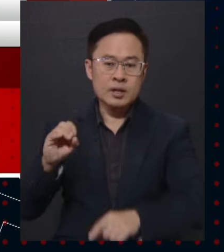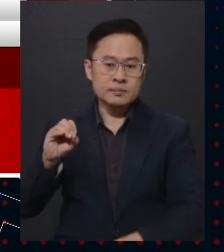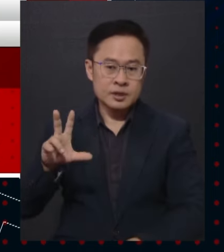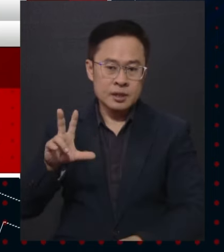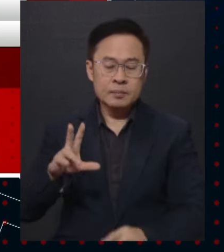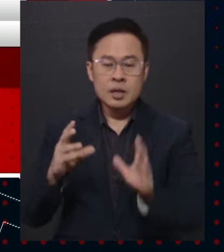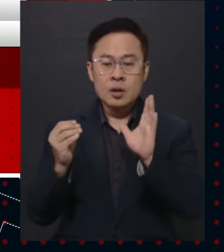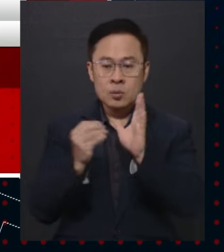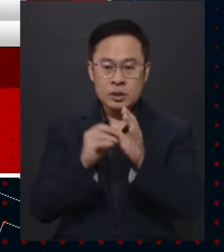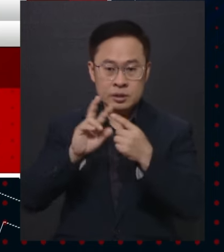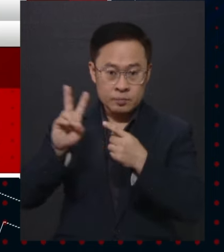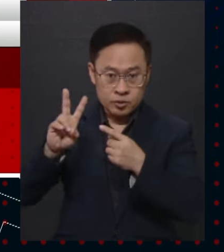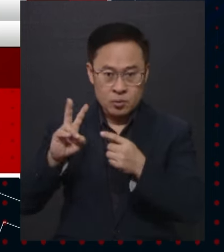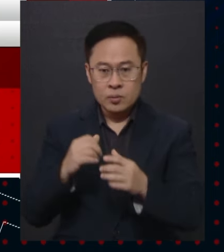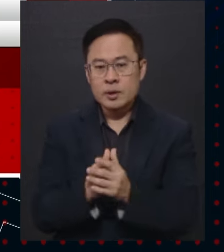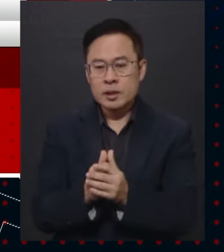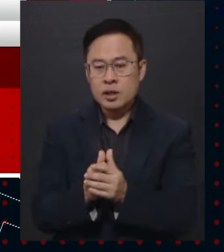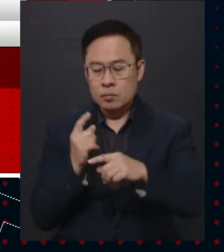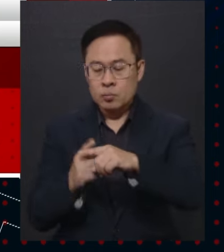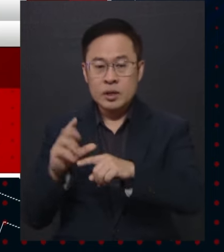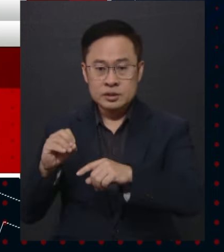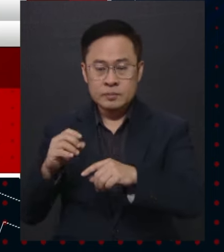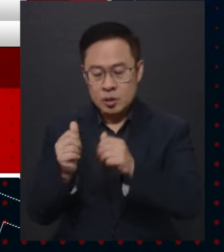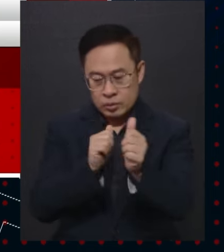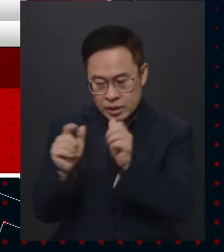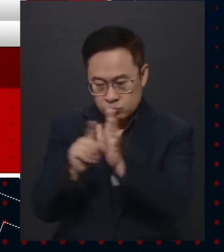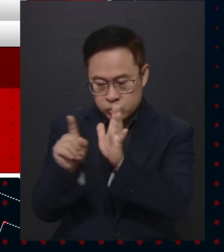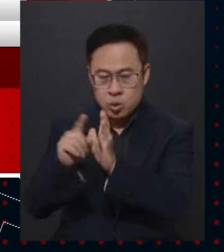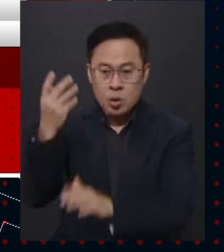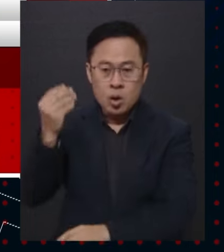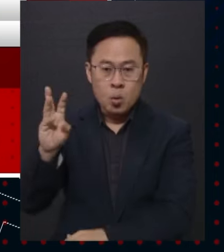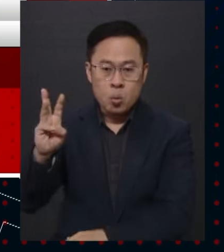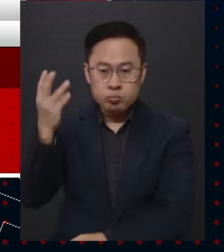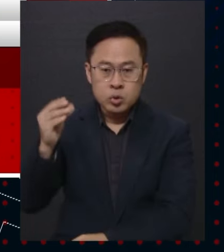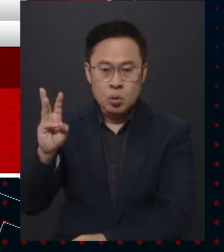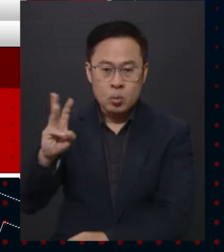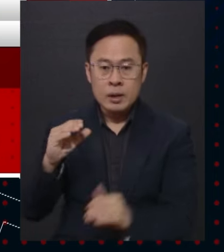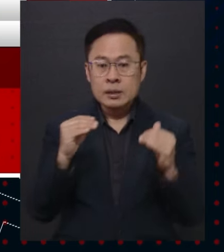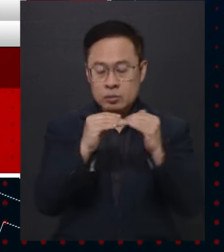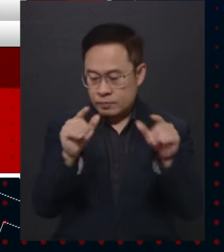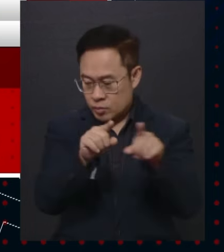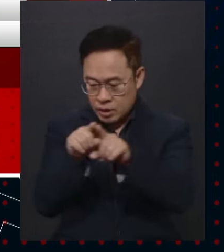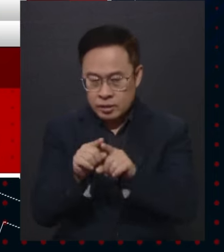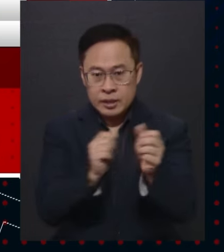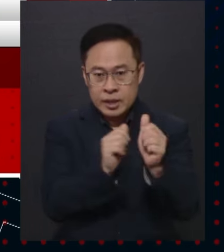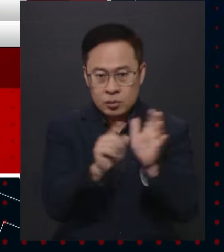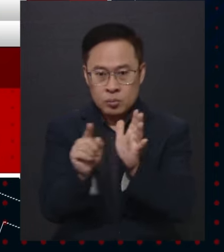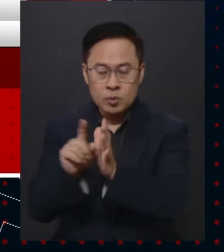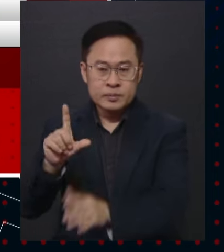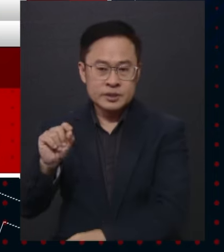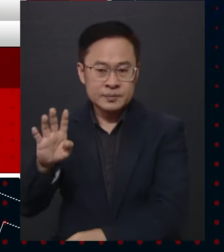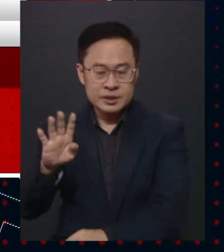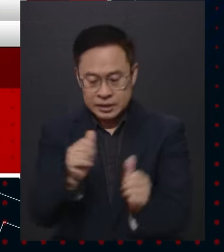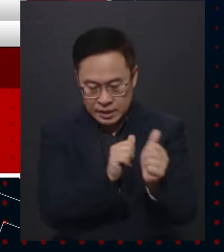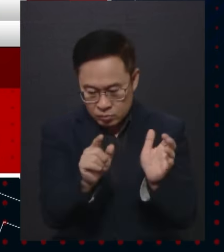3คะแนนแล้วโปรแกรมเนี่ยเหลือ 6นัดแต่ว่าโปรแกรมตอนนี้ของไทยลีกก็เท่ากันทั้งหมดแล้วนะครับที่ 24นัด